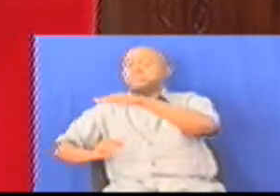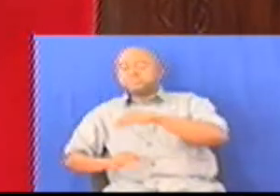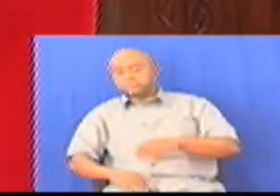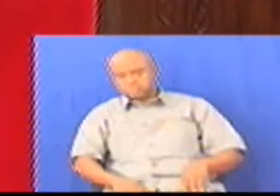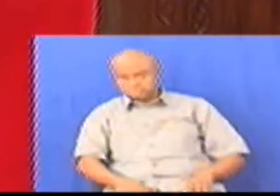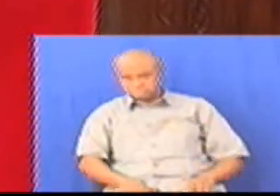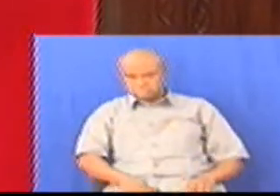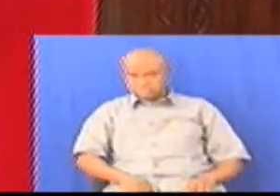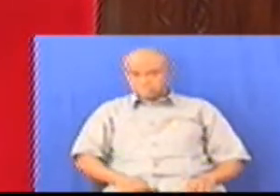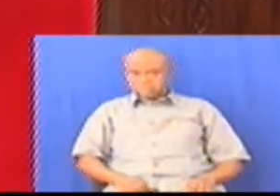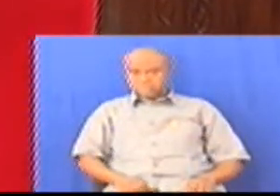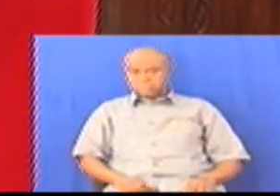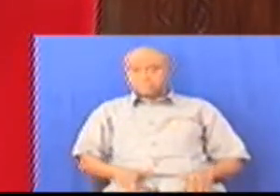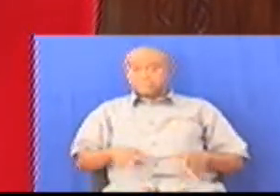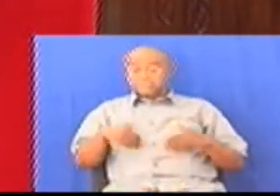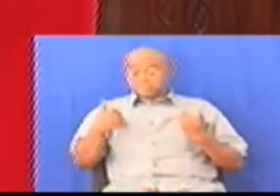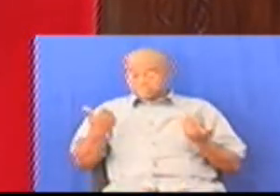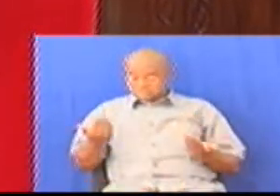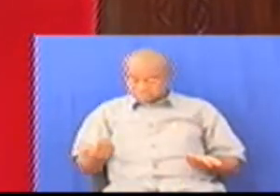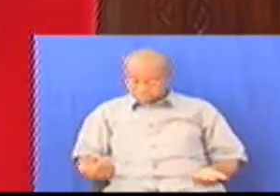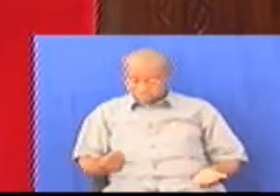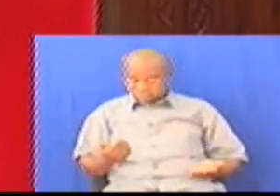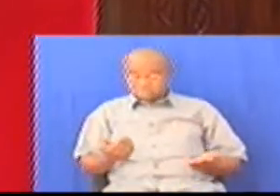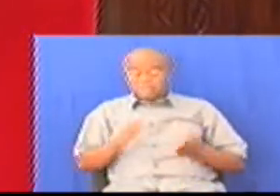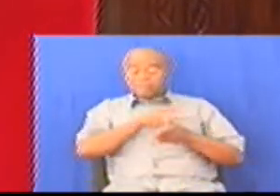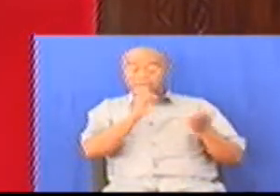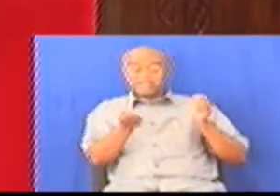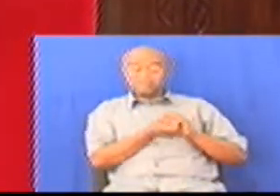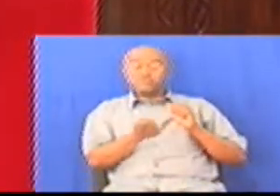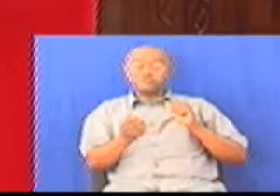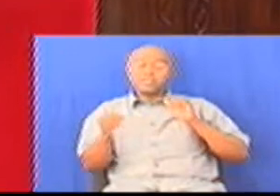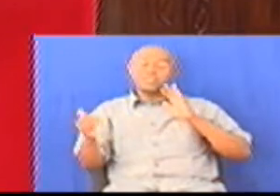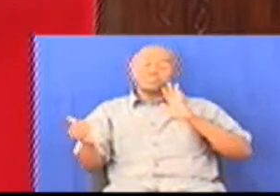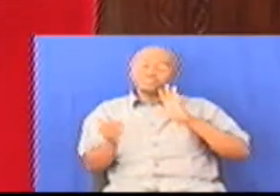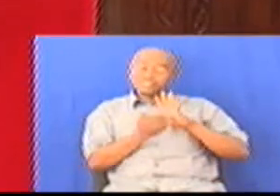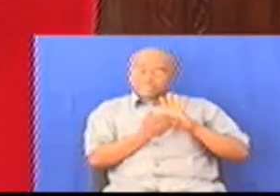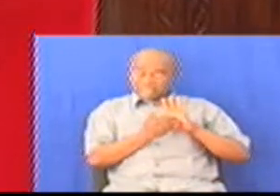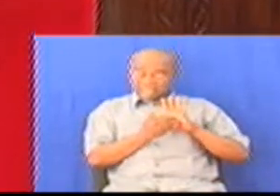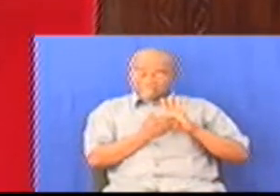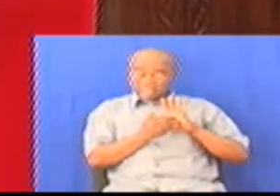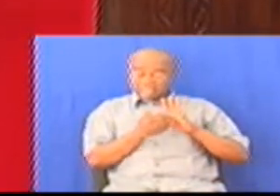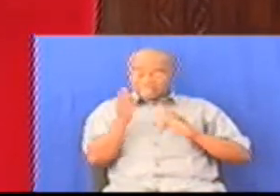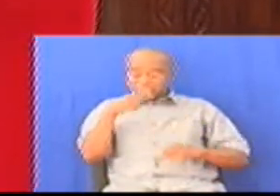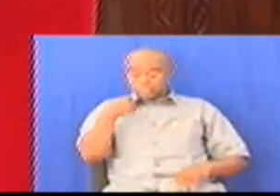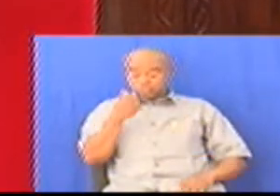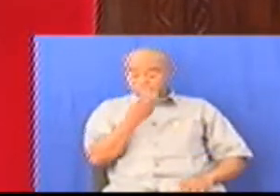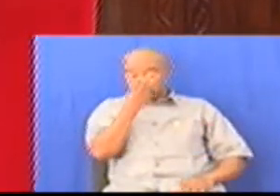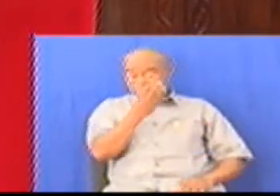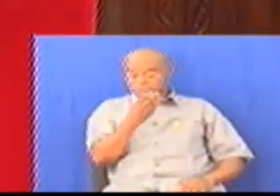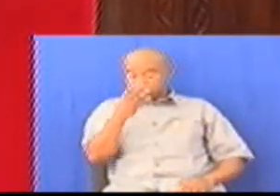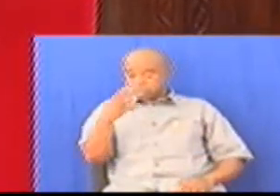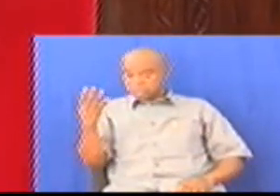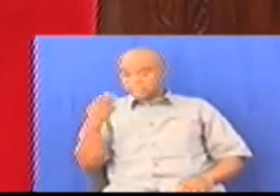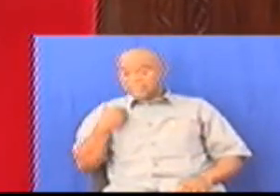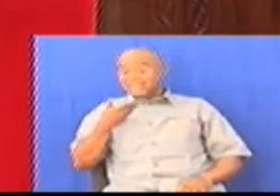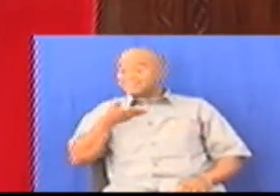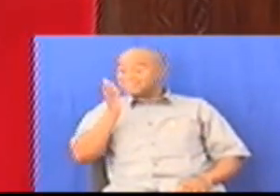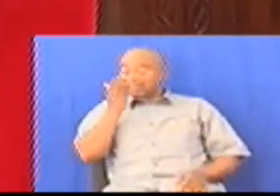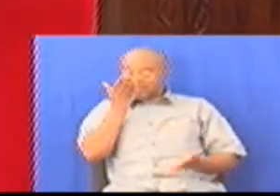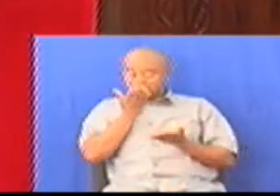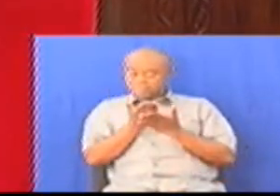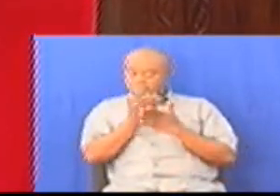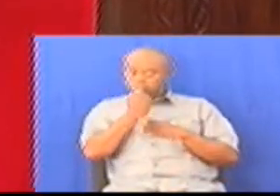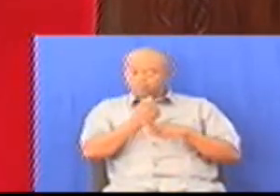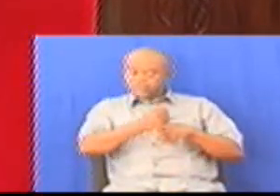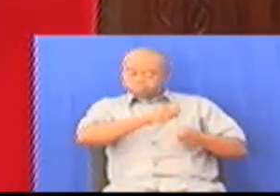Marekebisho ya sheria ya fedha ya umma sura 348. Mheshimiwa Spika, kwa mujibu wa waziri wa fedha, serikali inapendekeza kufanya